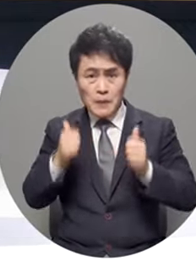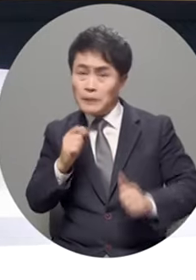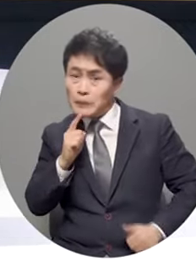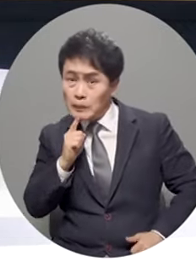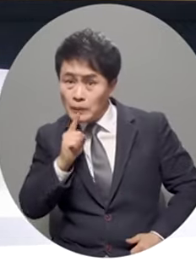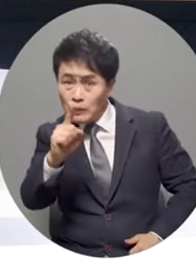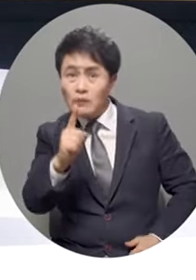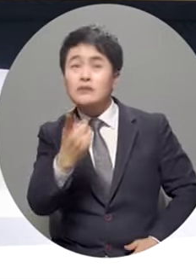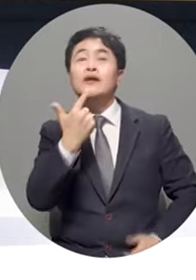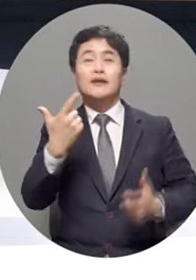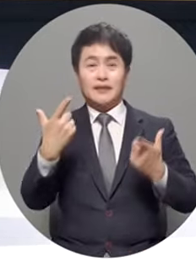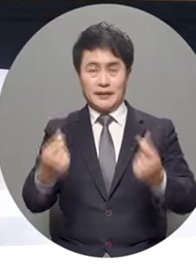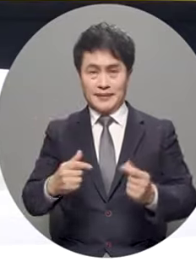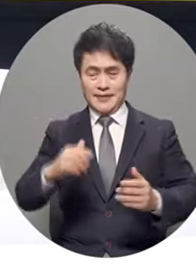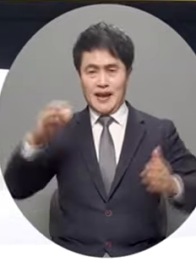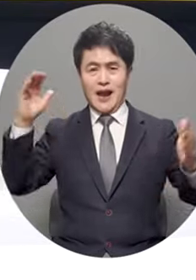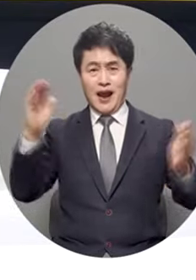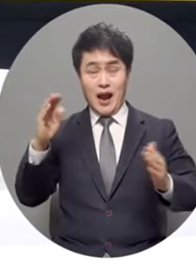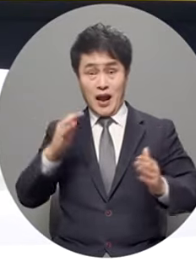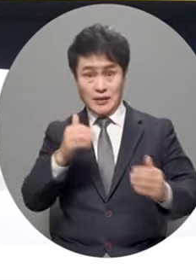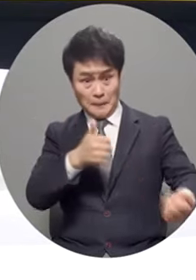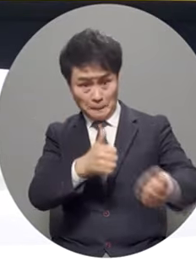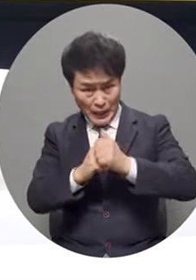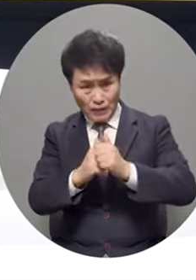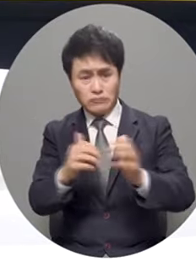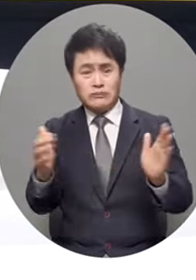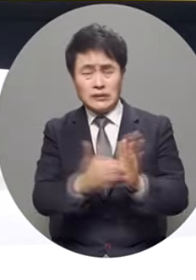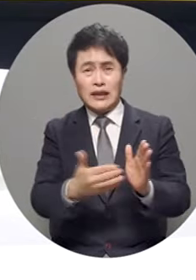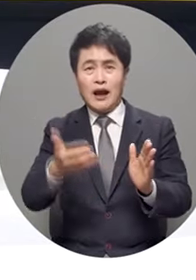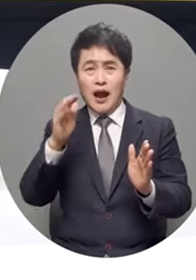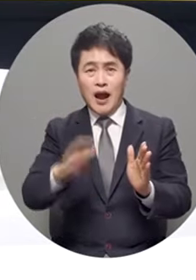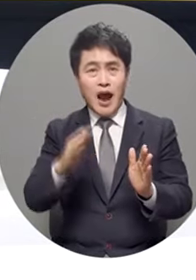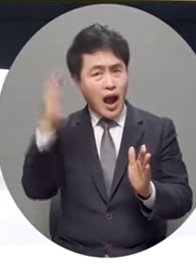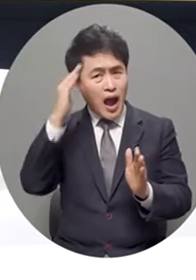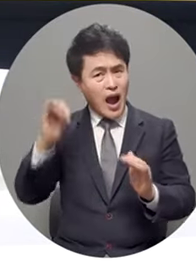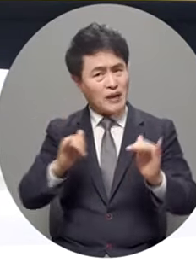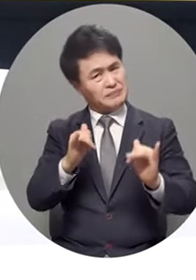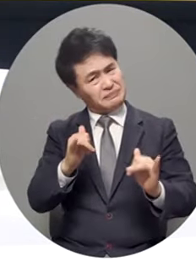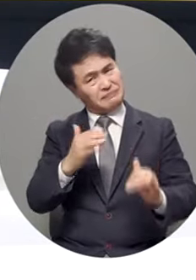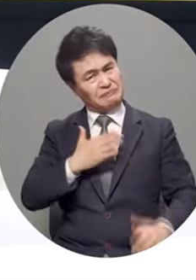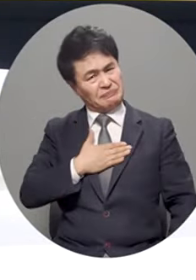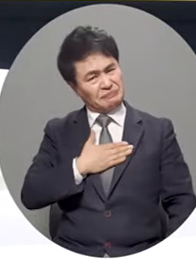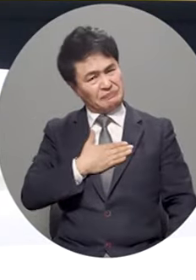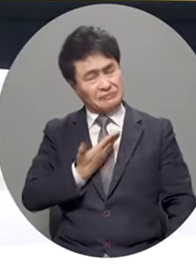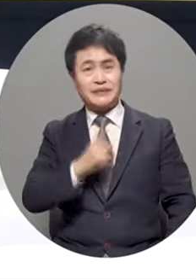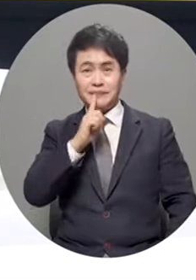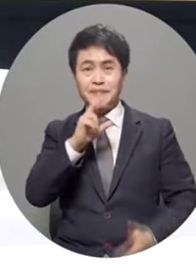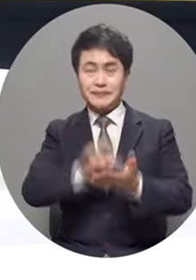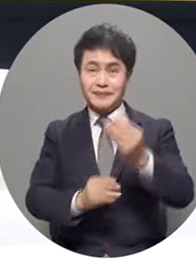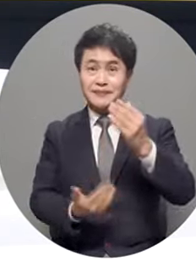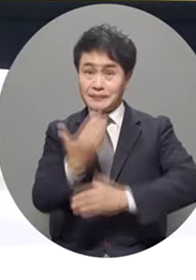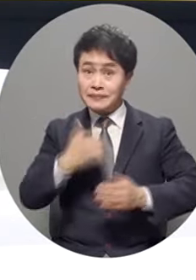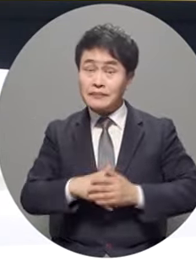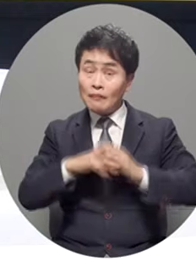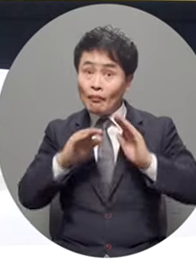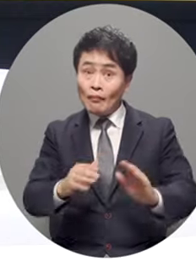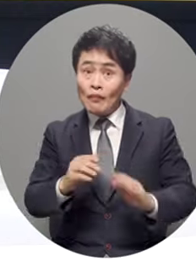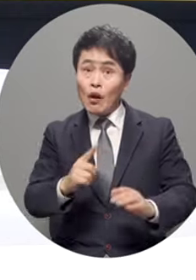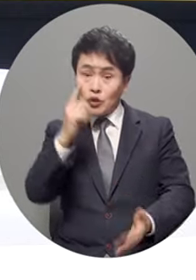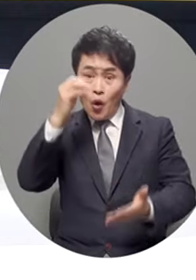일이 있었죠. 학생들의 패소로 끝이 나긴 했지만 우리 사회에 씁쓸함을 남긴 사건이었습니다. 그런데 천안의